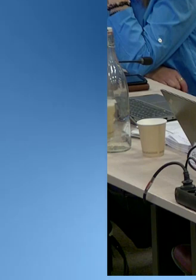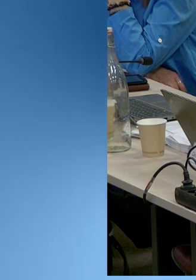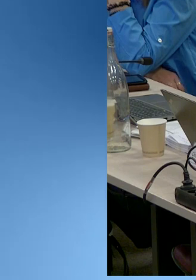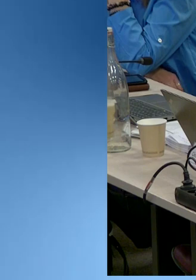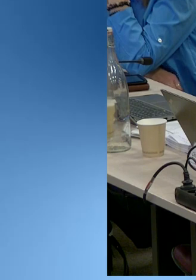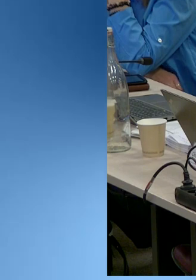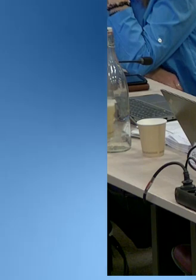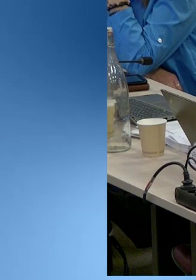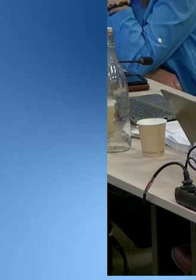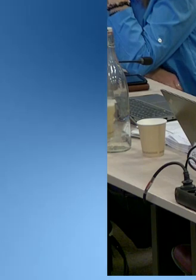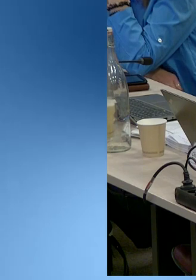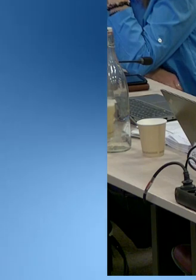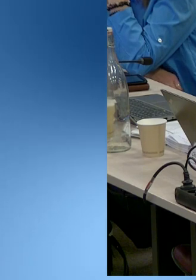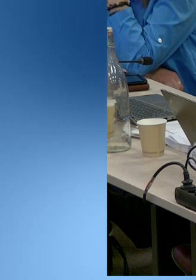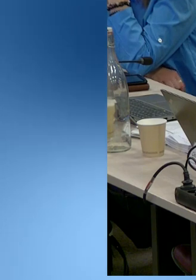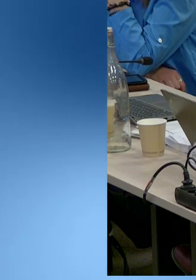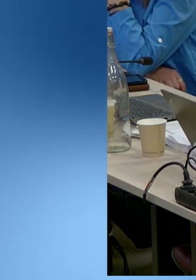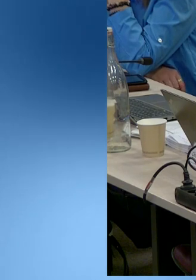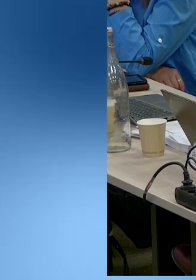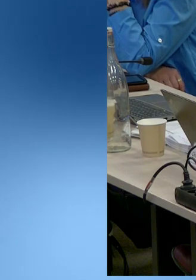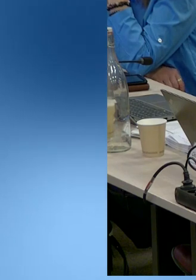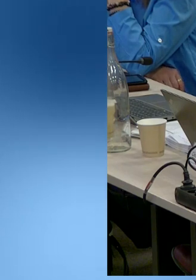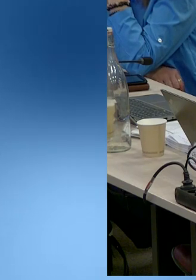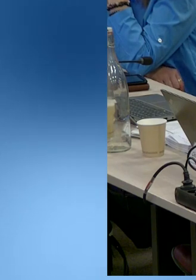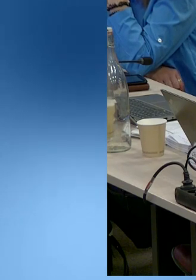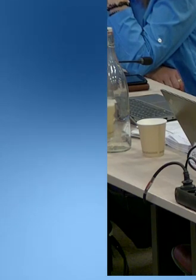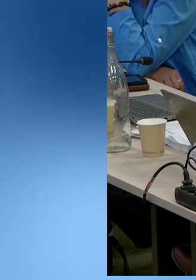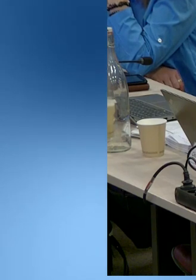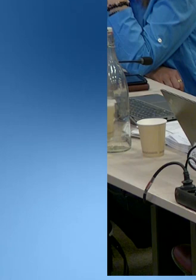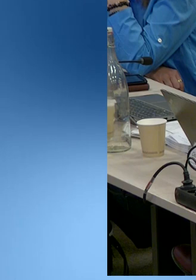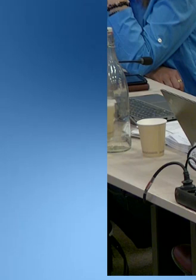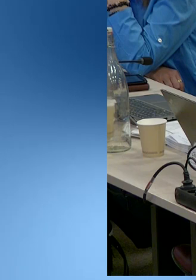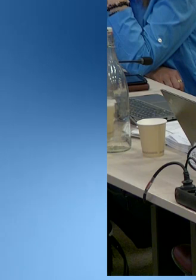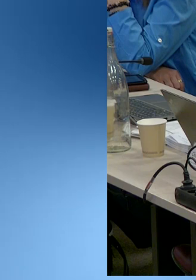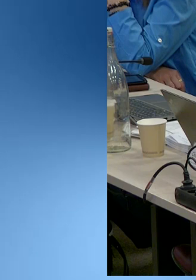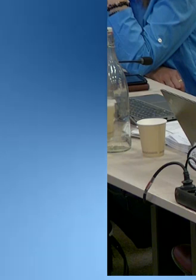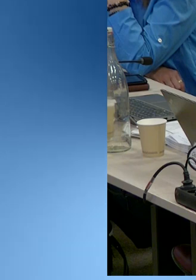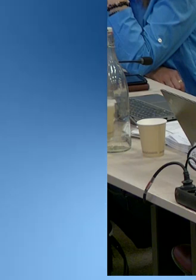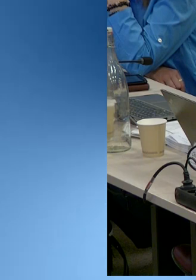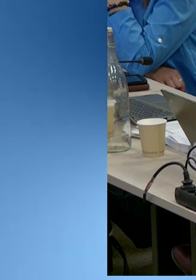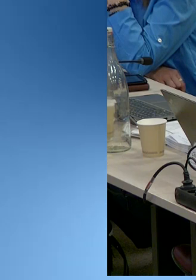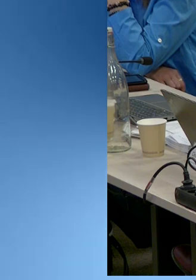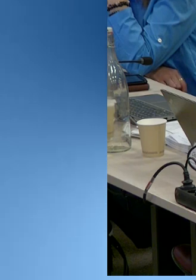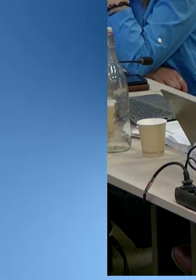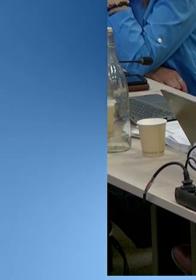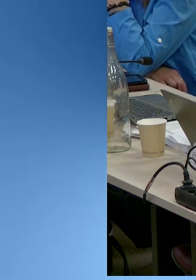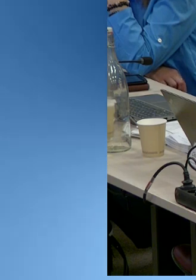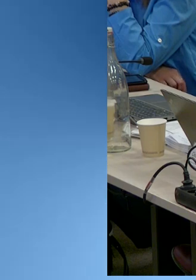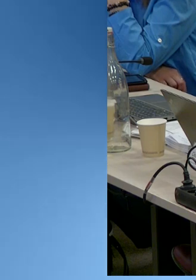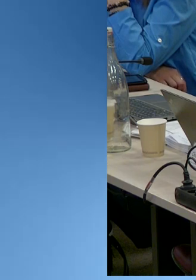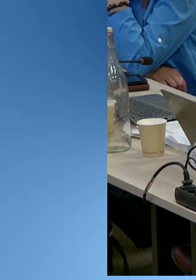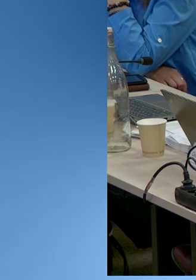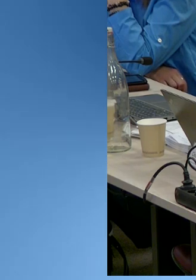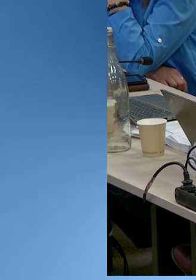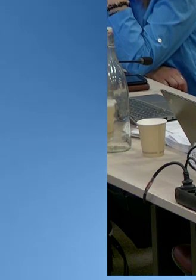analyse la participation au capital nous interroge à deux titres est-ce un schéma amené à se reproduire auprès d'autres cycles de la filière voire un